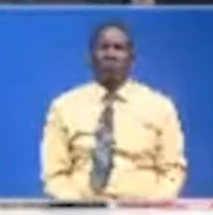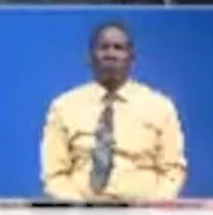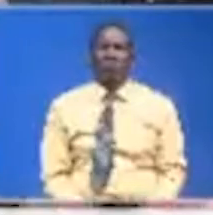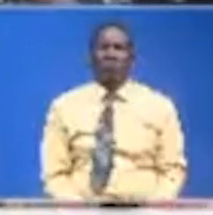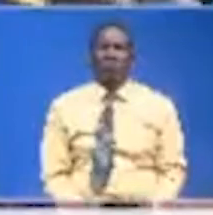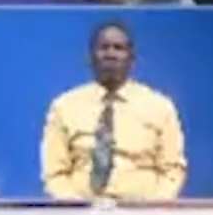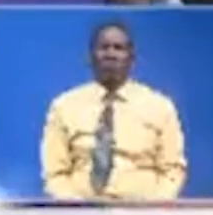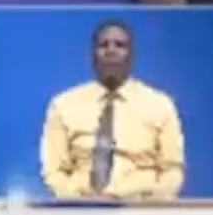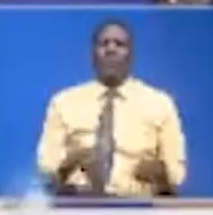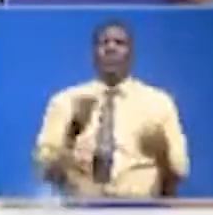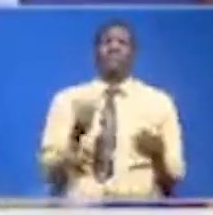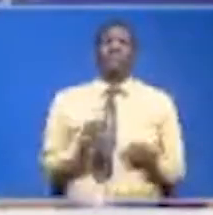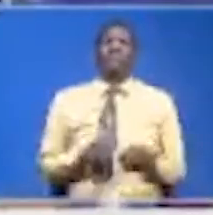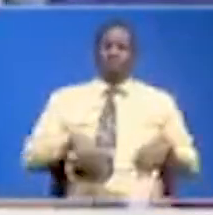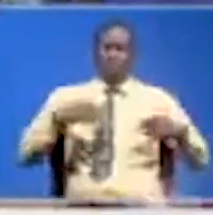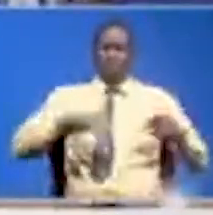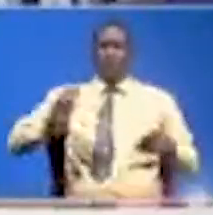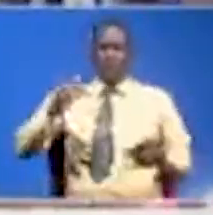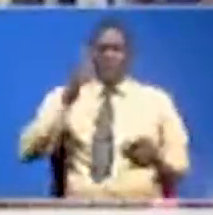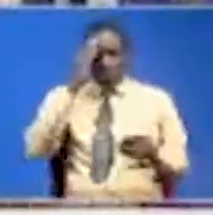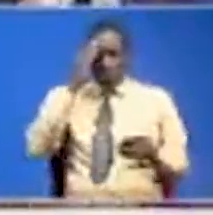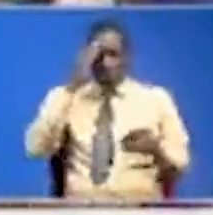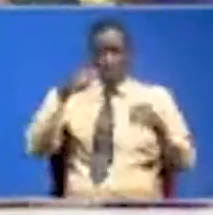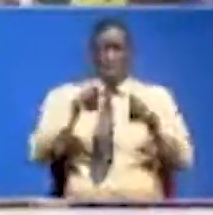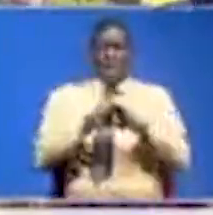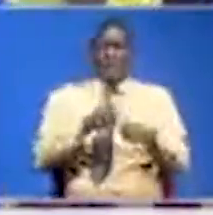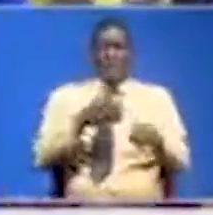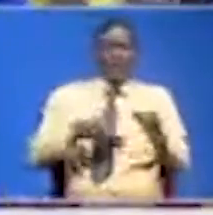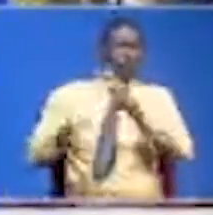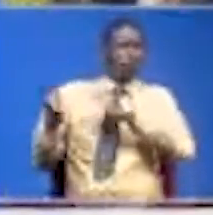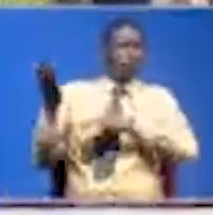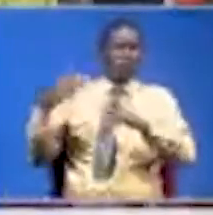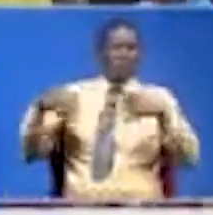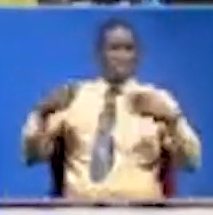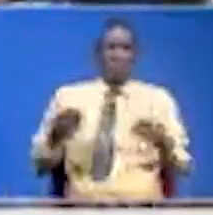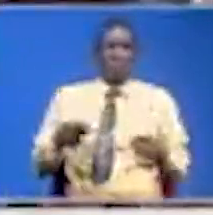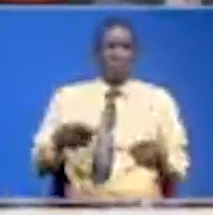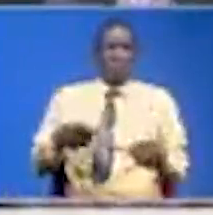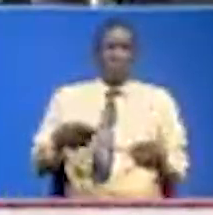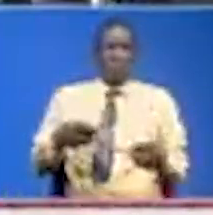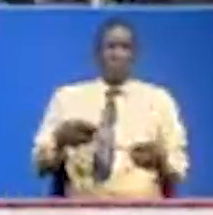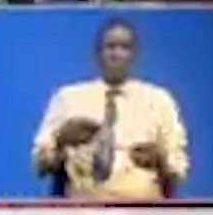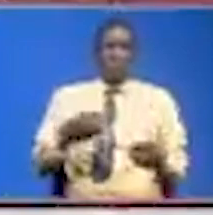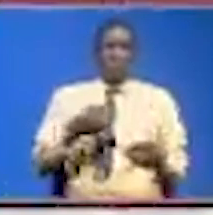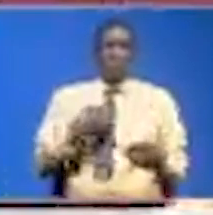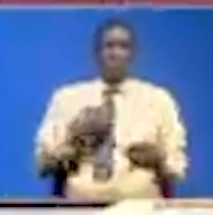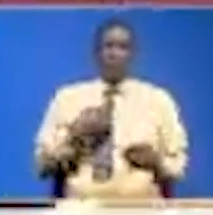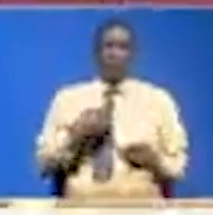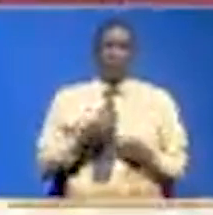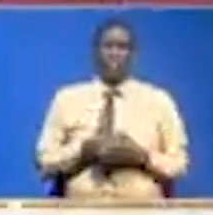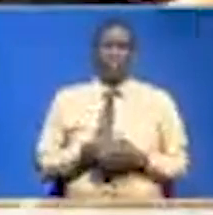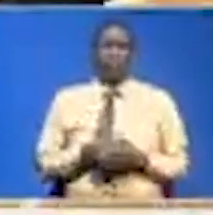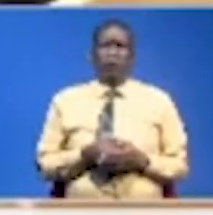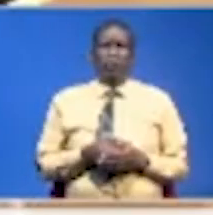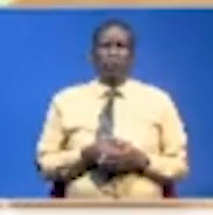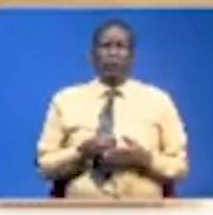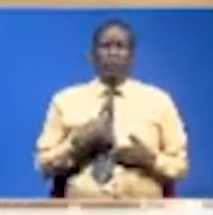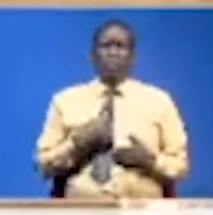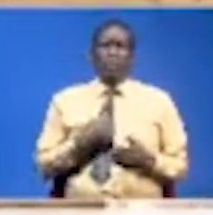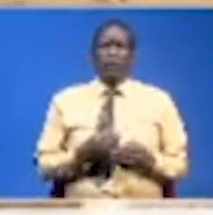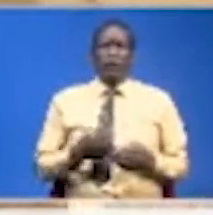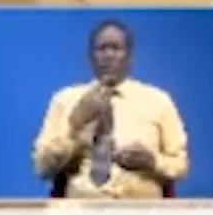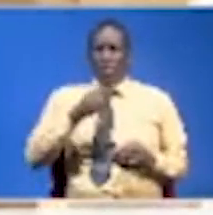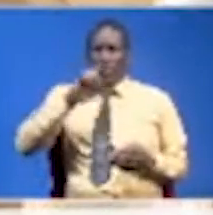The people of Kenya know that just like our ancestors, we have voted tax, including the voted of